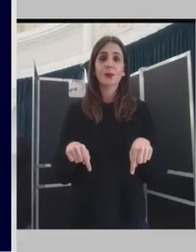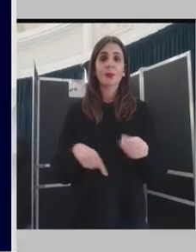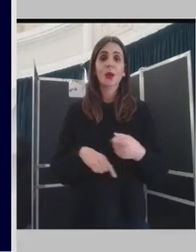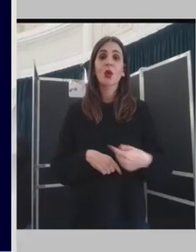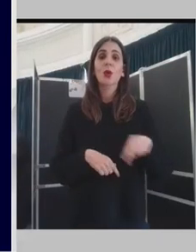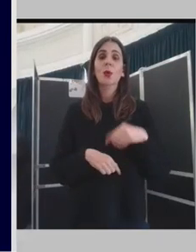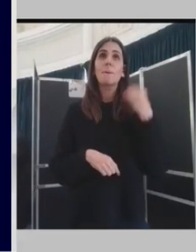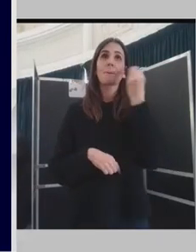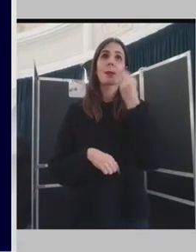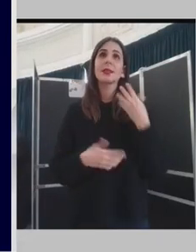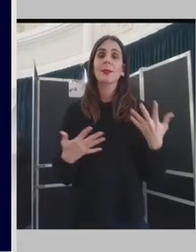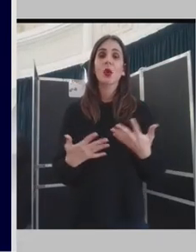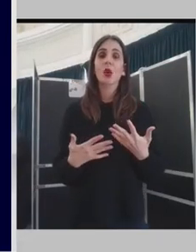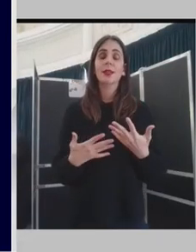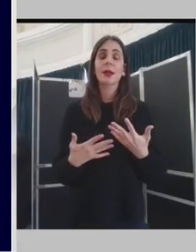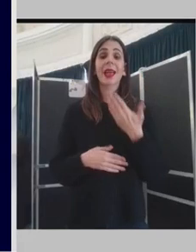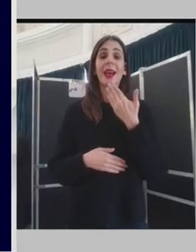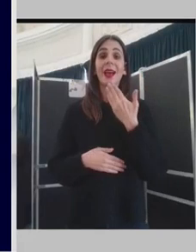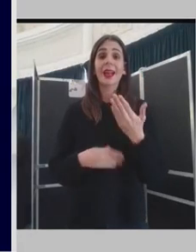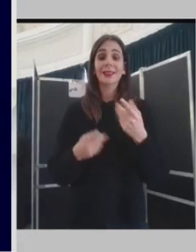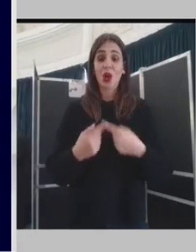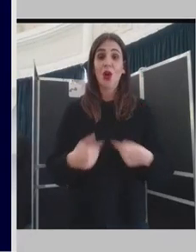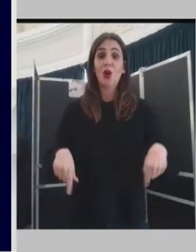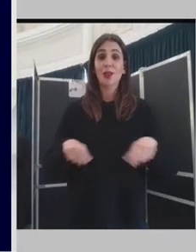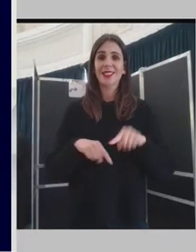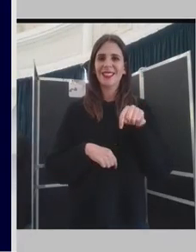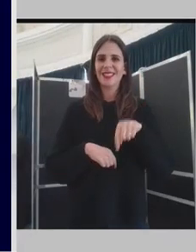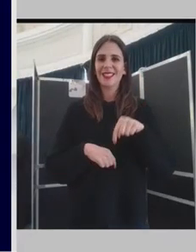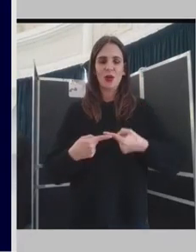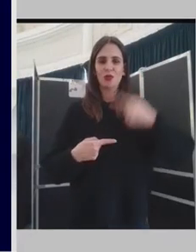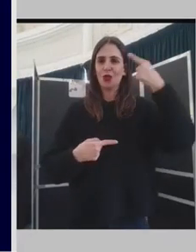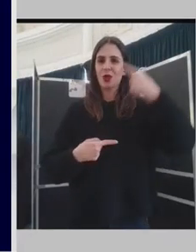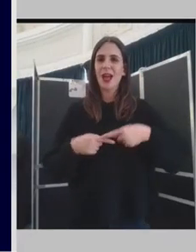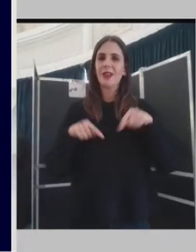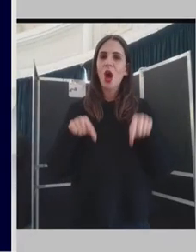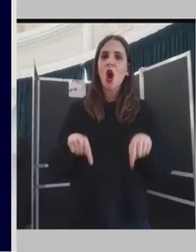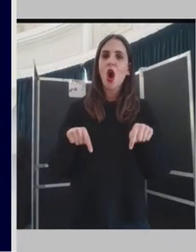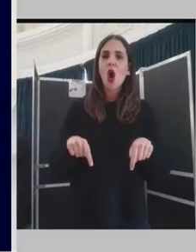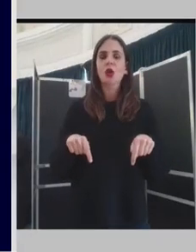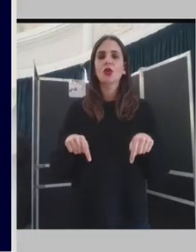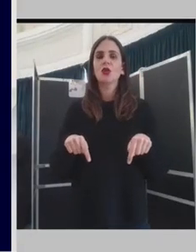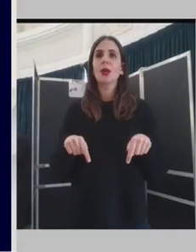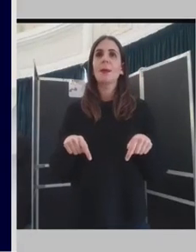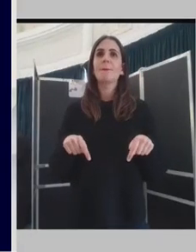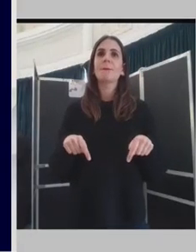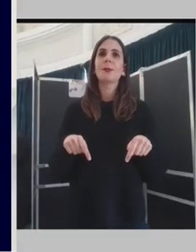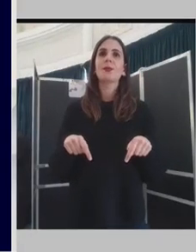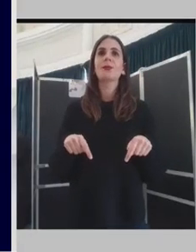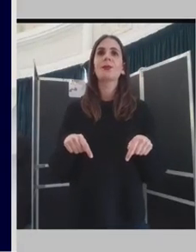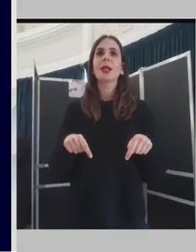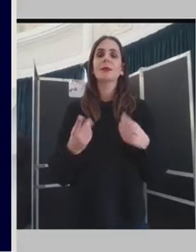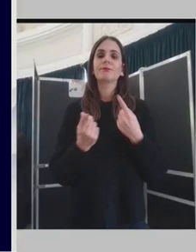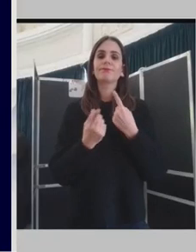pensiamo che con questo consiglio riusciamo a innescare il discorso